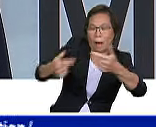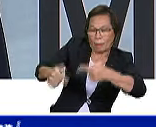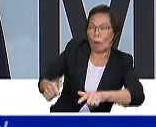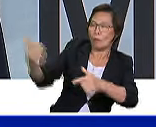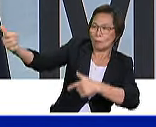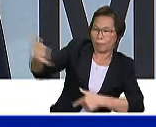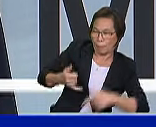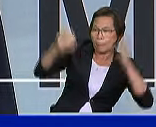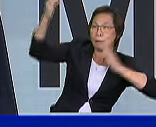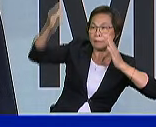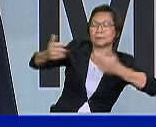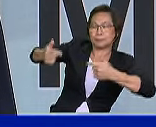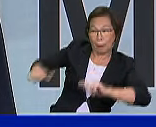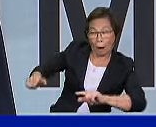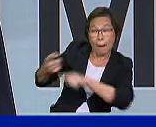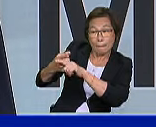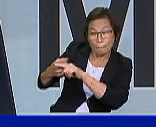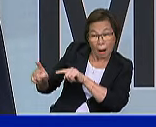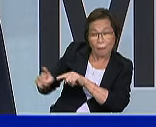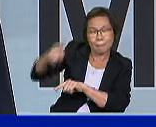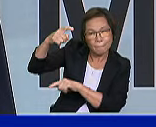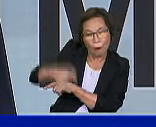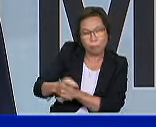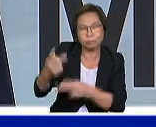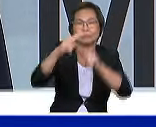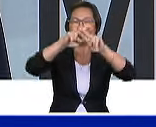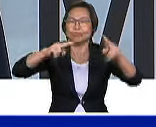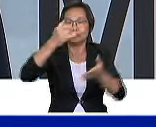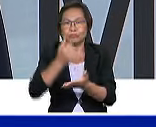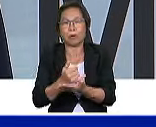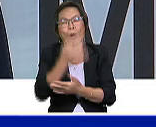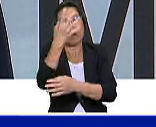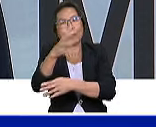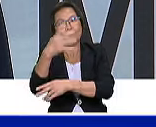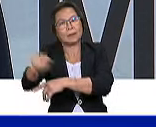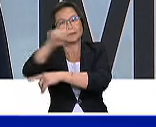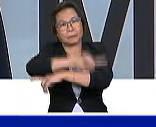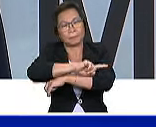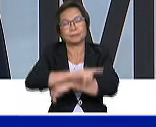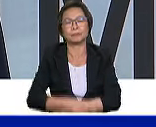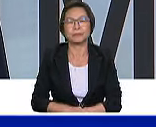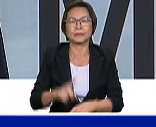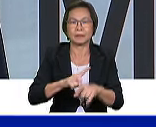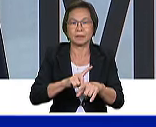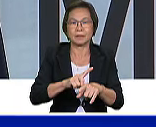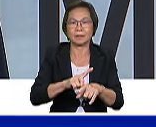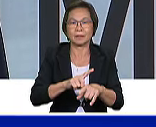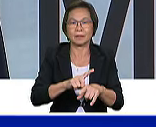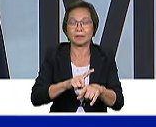masuk ke Malaysia, namun dikehendaki menjalani kuarantin wajib selama 14 hari di stesen